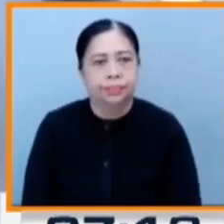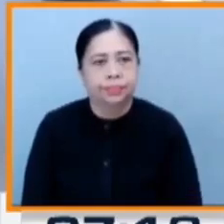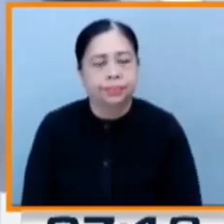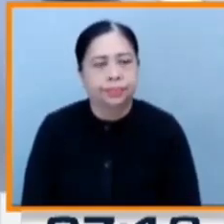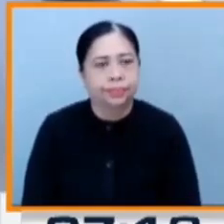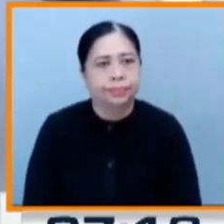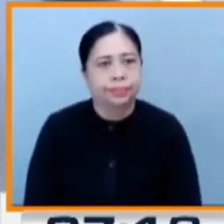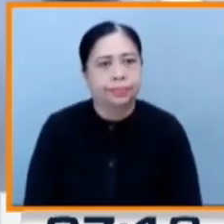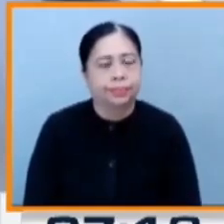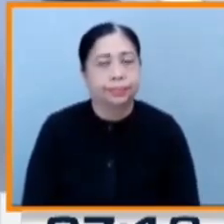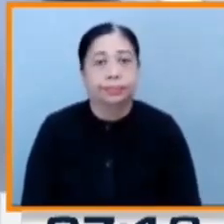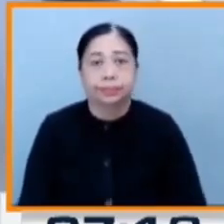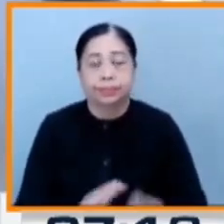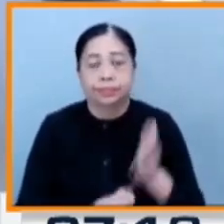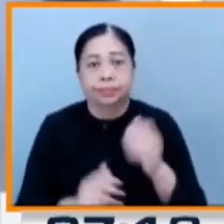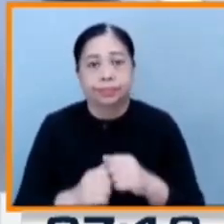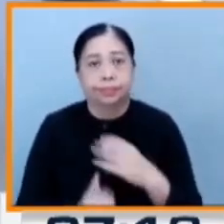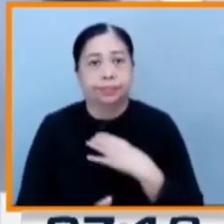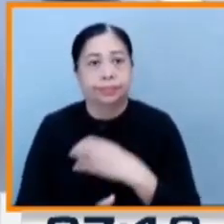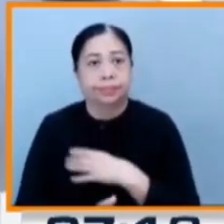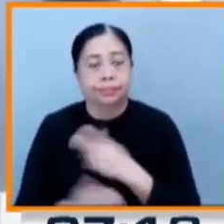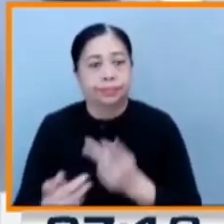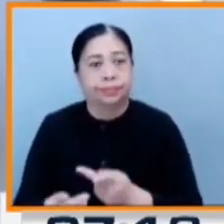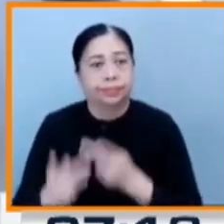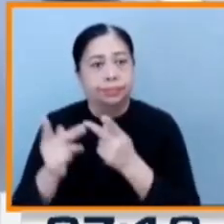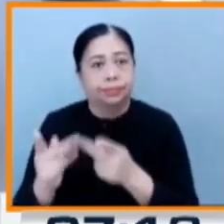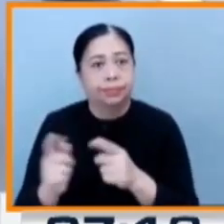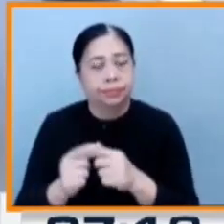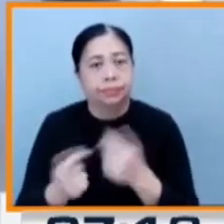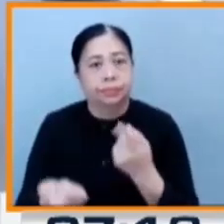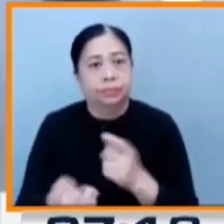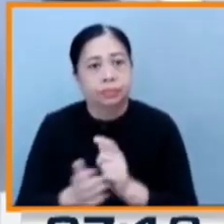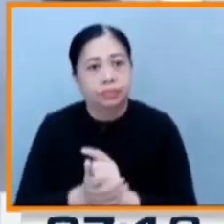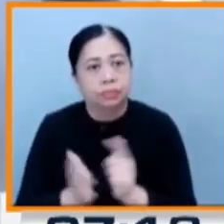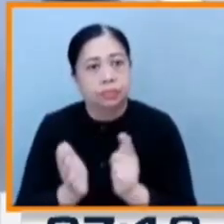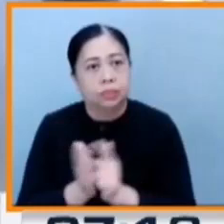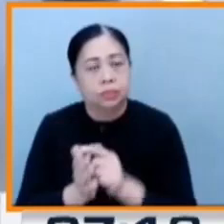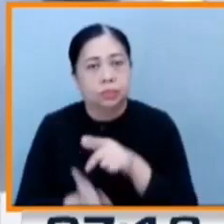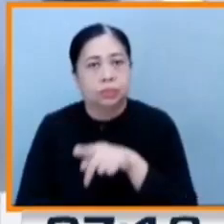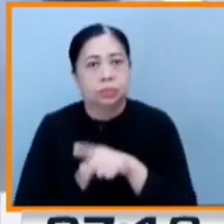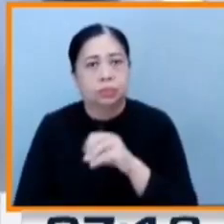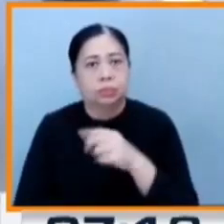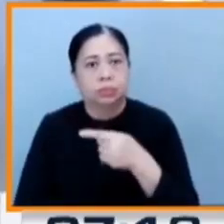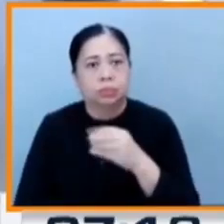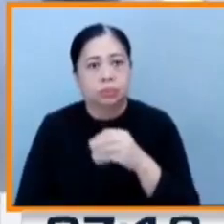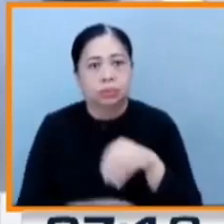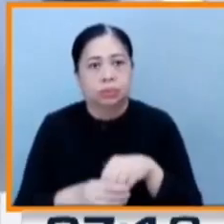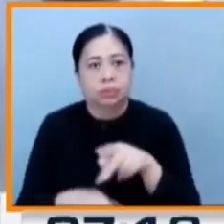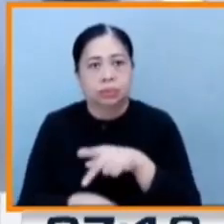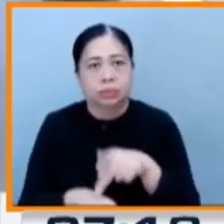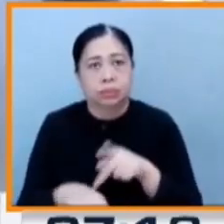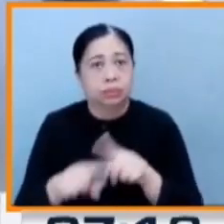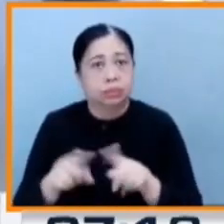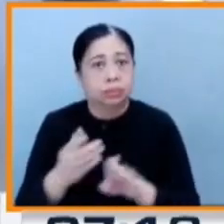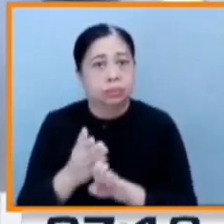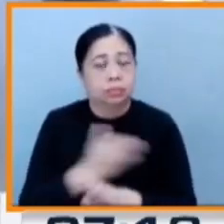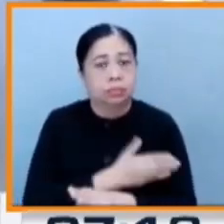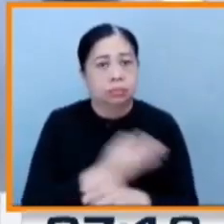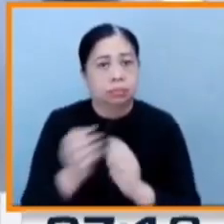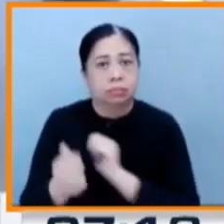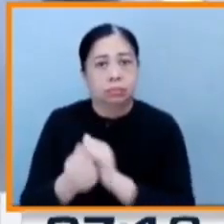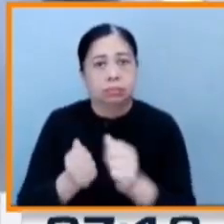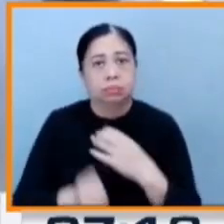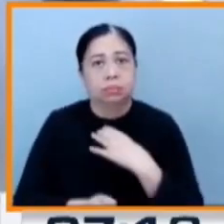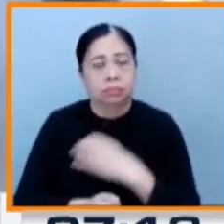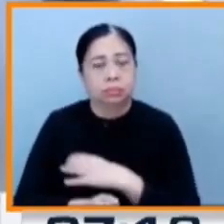Lusot na sa komite ng Kamara ang panukalang magbabawal sa operasyon ng POGO sa bansa. Pero bago pa man makalusot sa Kongreso, nagpasampol